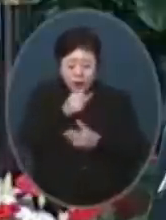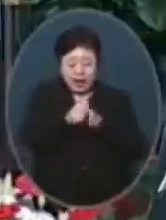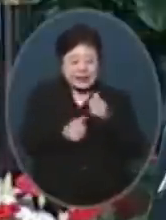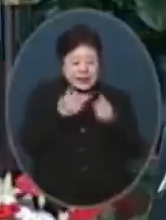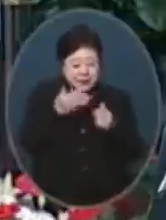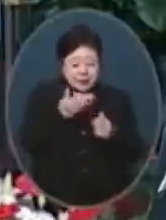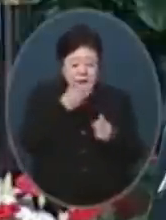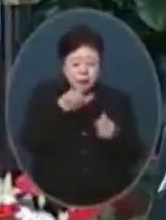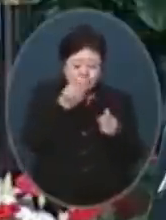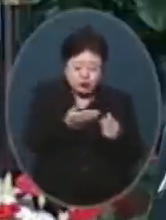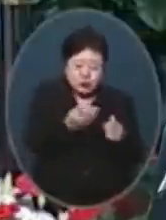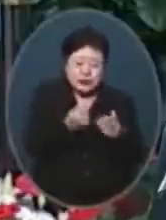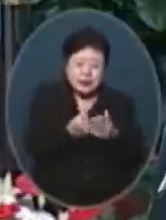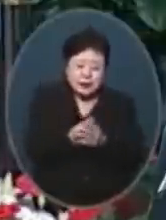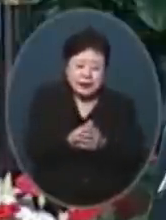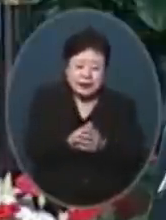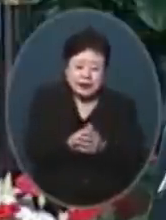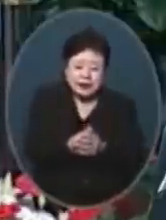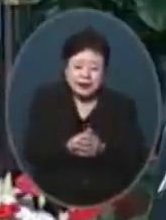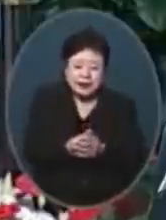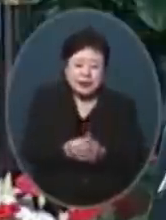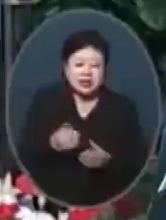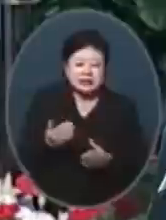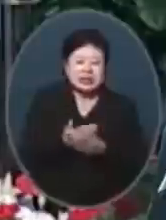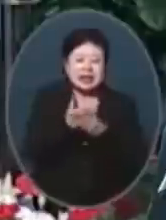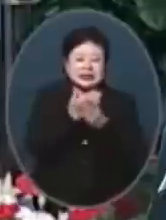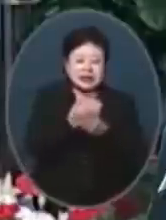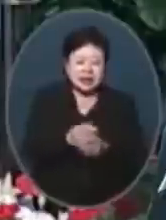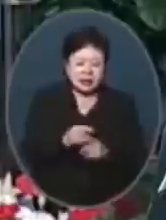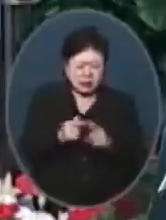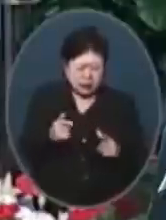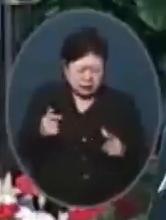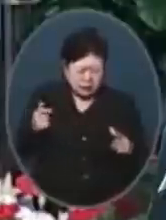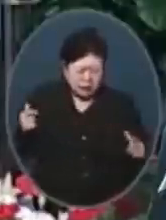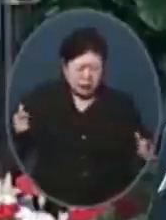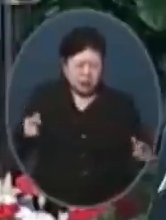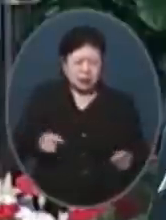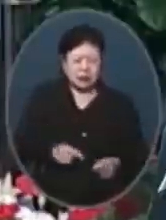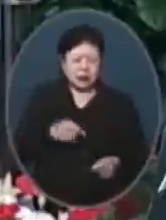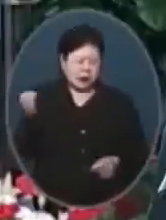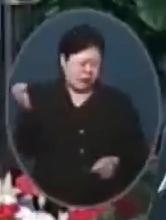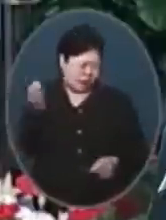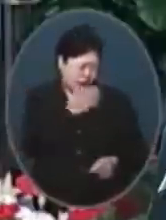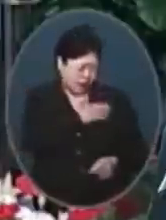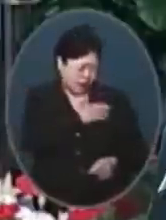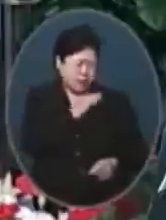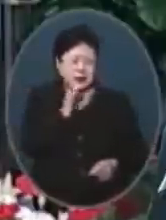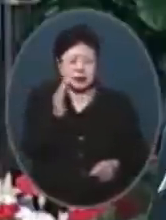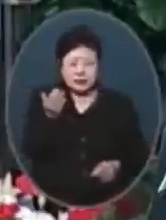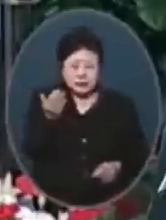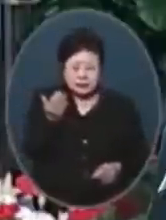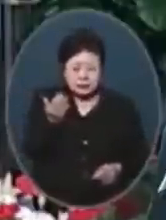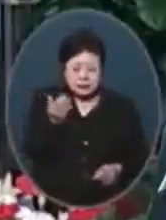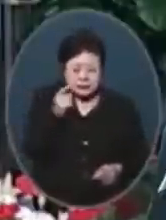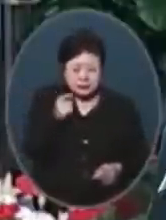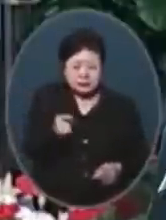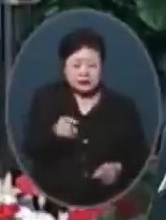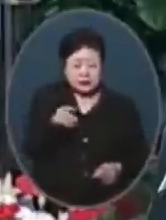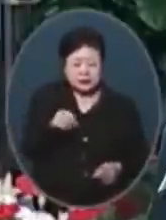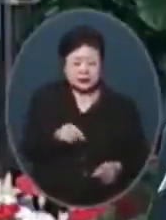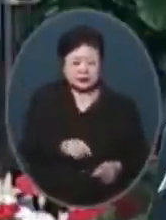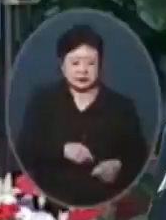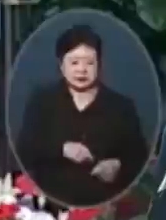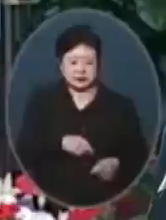하나님께서 복을 주심으로 창대하고 왕성하여 마침내 거부가 되었더라. 창세기 26장